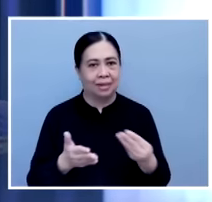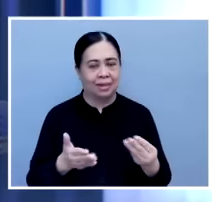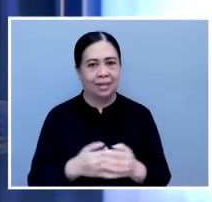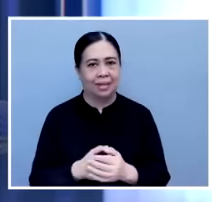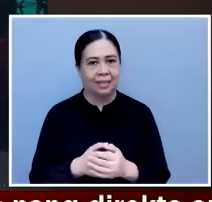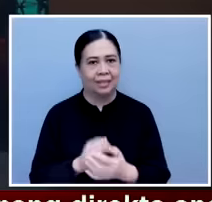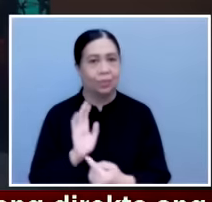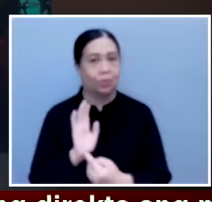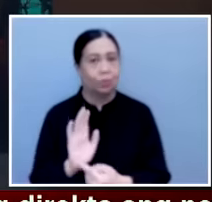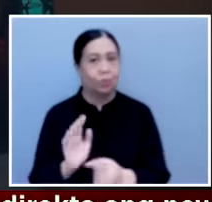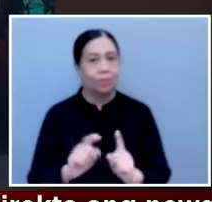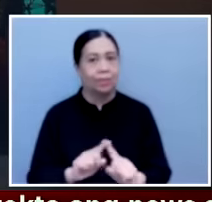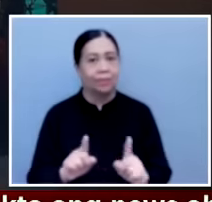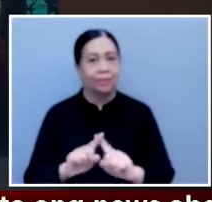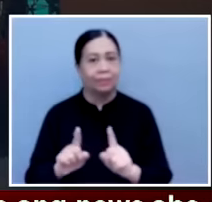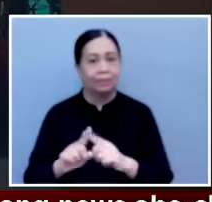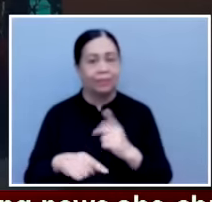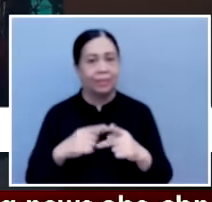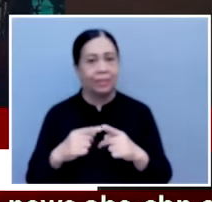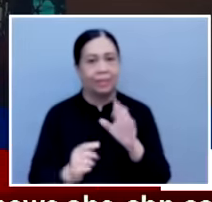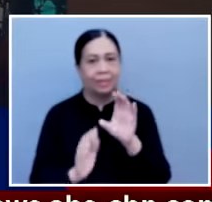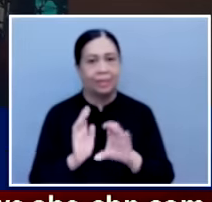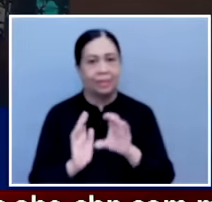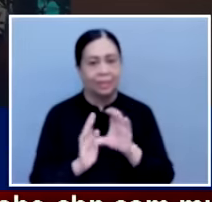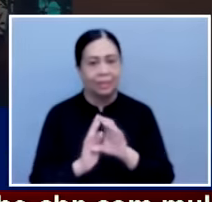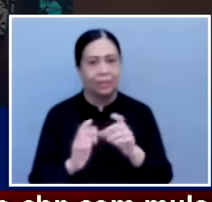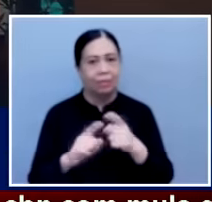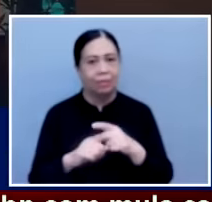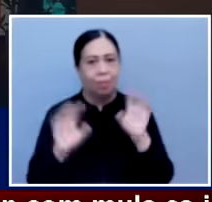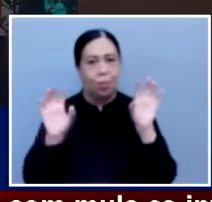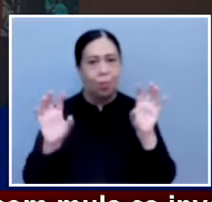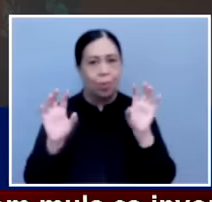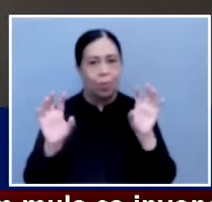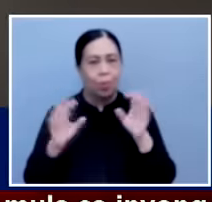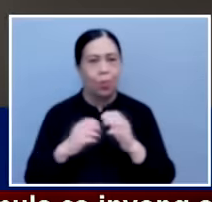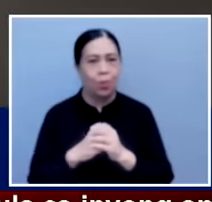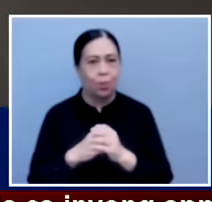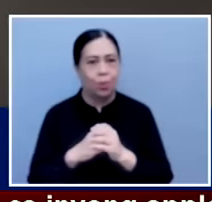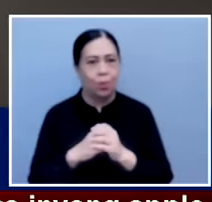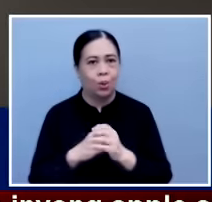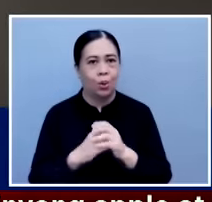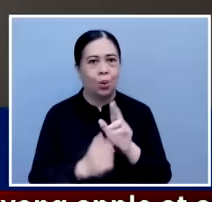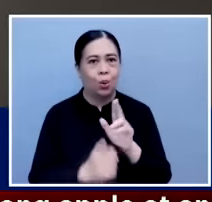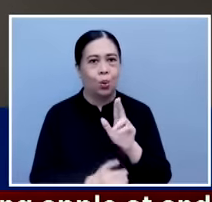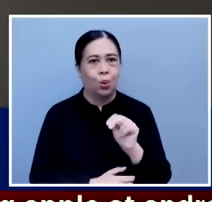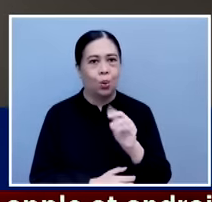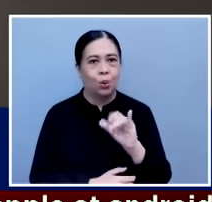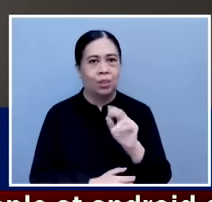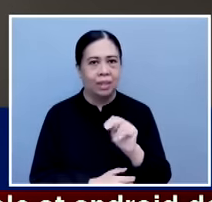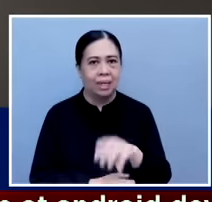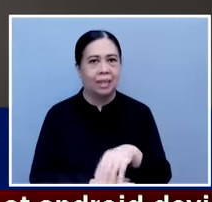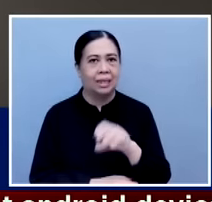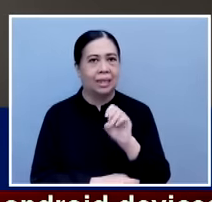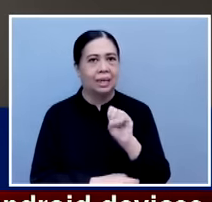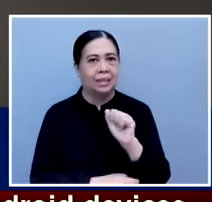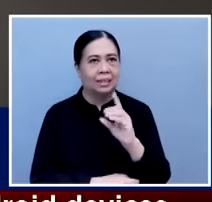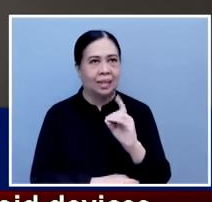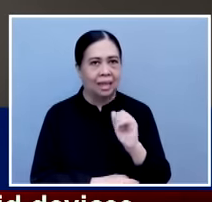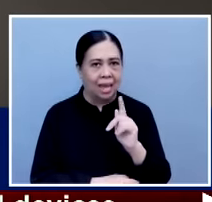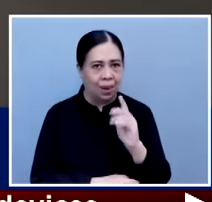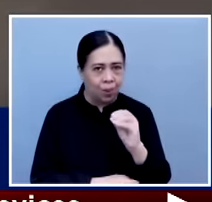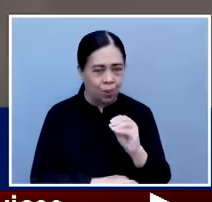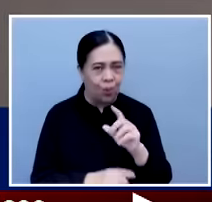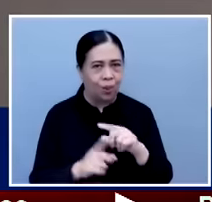Tampok ang iba't ibang karakter mula sa horror movies na Undin sa Dako at